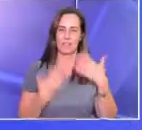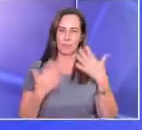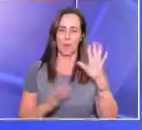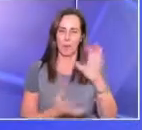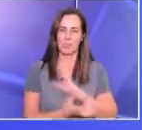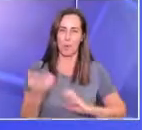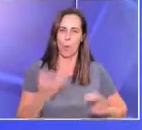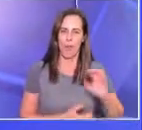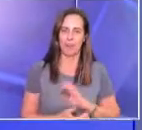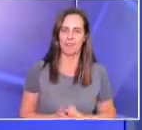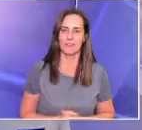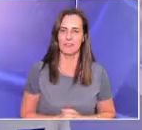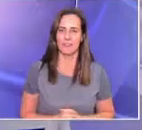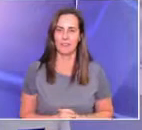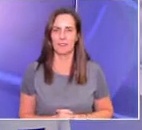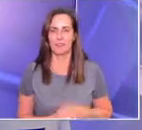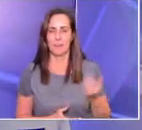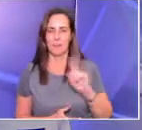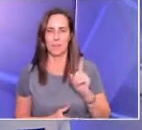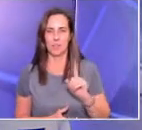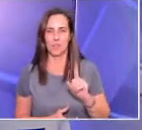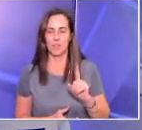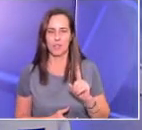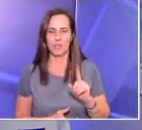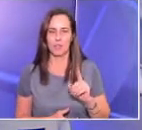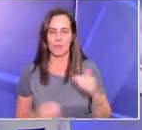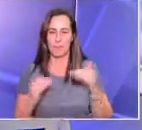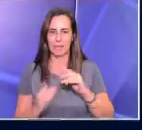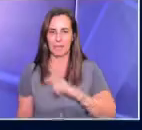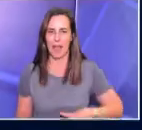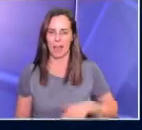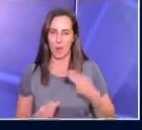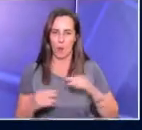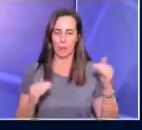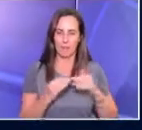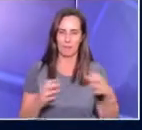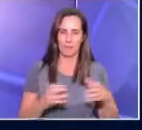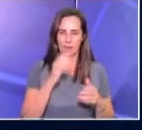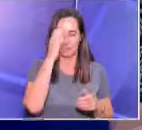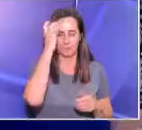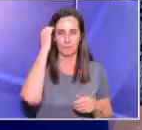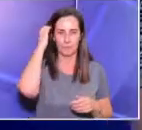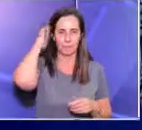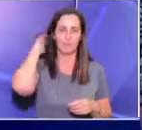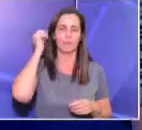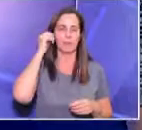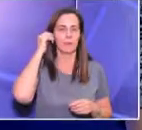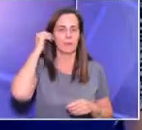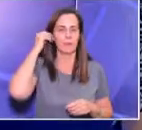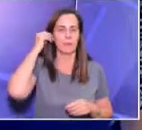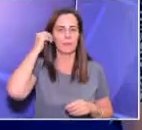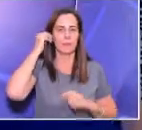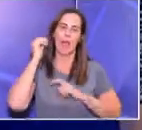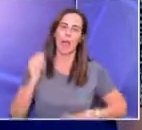מאוד מסובכת. אבל מה אתה אומר בעצם, שמי שקשר למערכת המוניציפלית... לא, לא, לא, לא, לא, לא, לא. קודם כל, המערכת